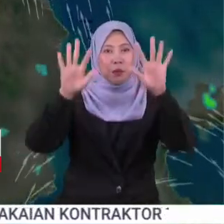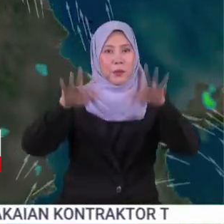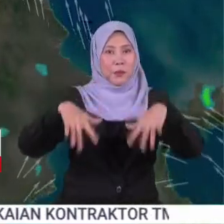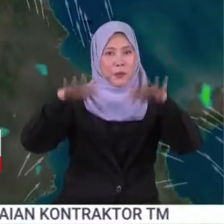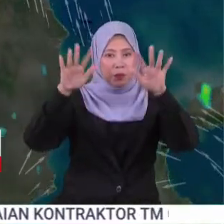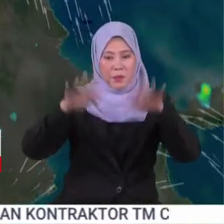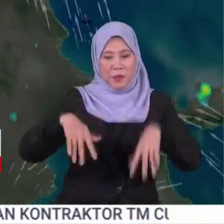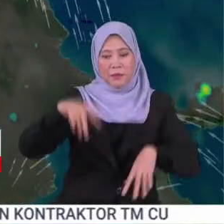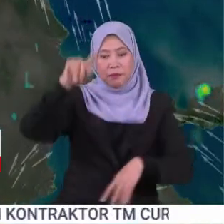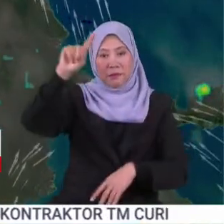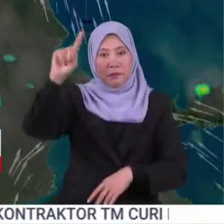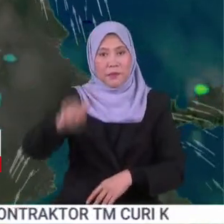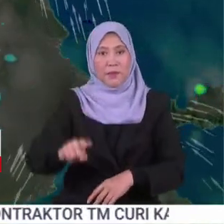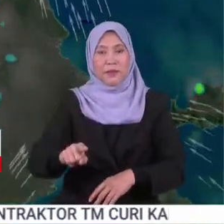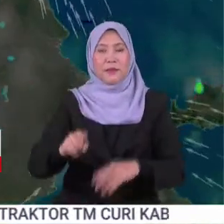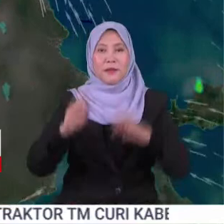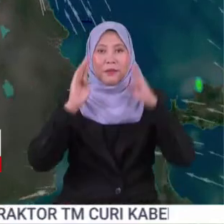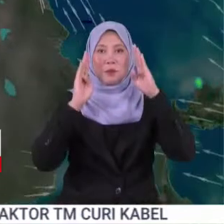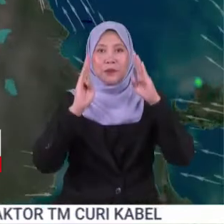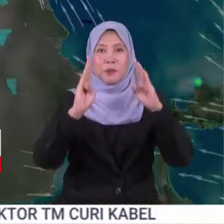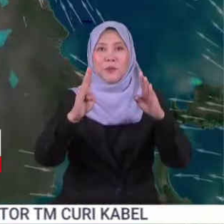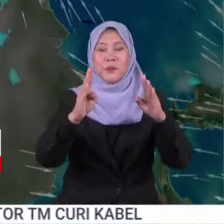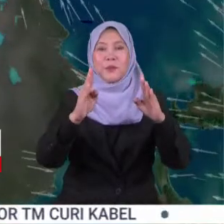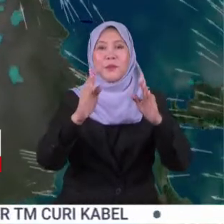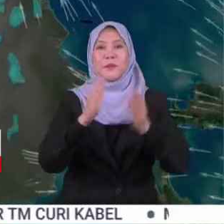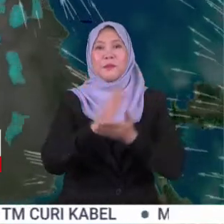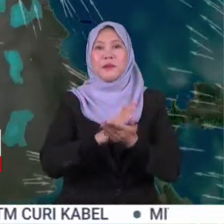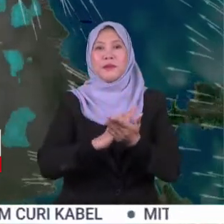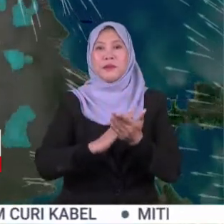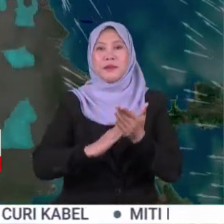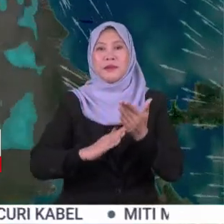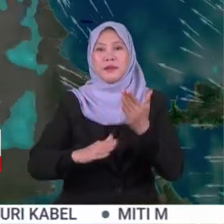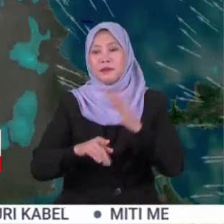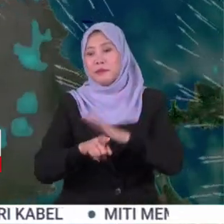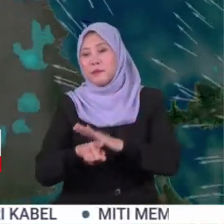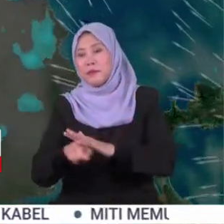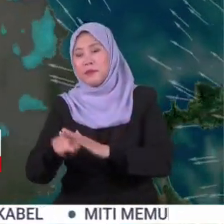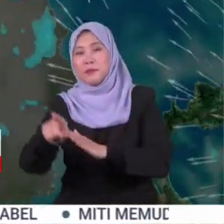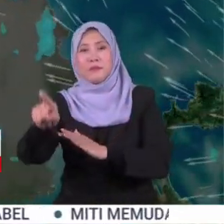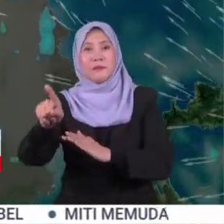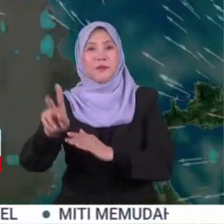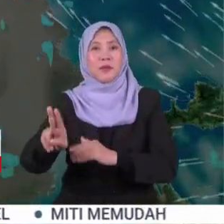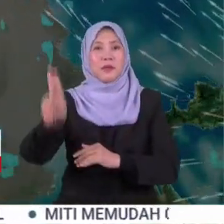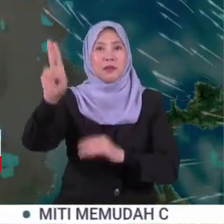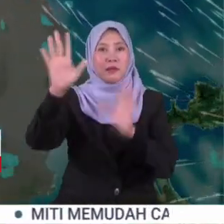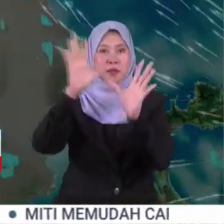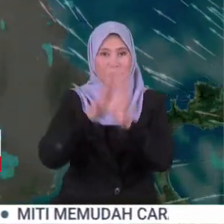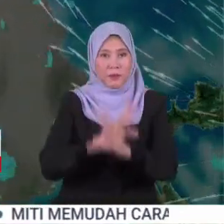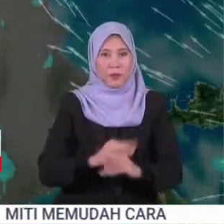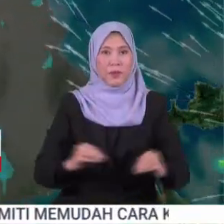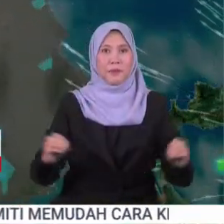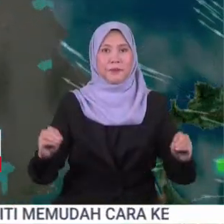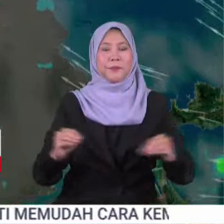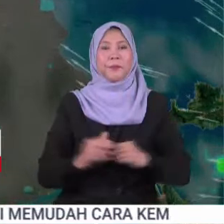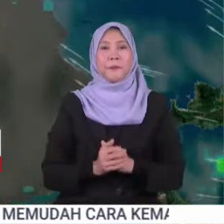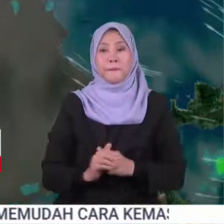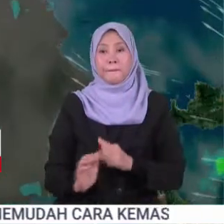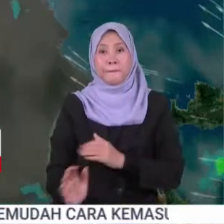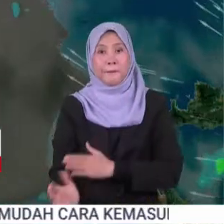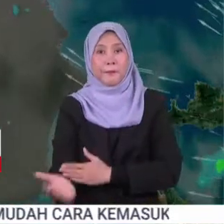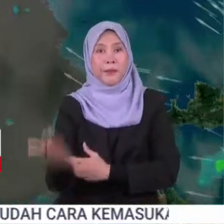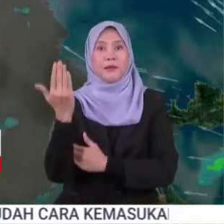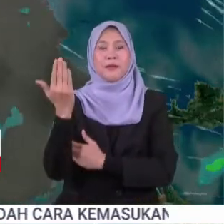petir dijangkakan lebih tertumpu di bahagian pedalaman dan utara negeri Sarawak, namun menjelang ke awal